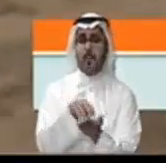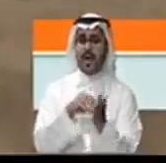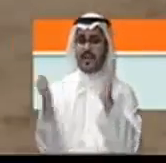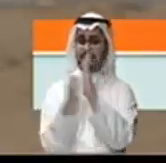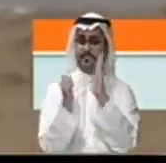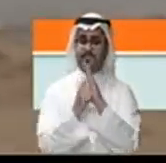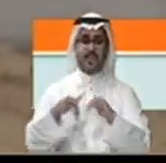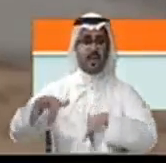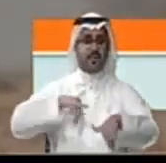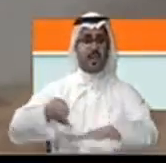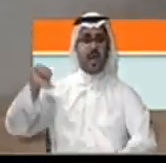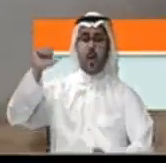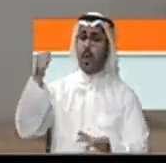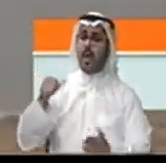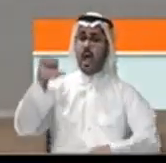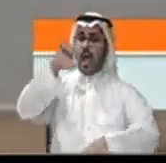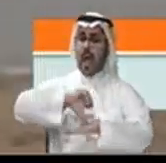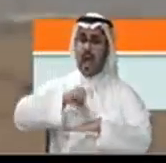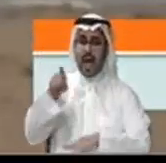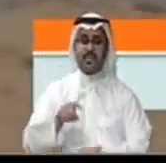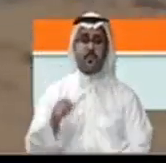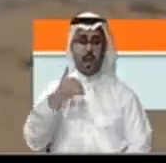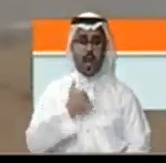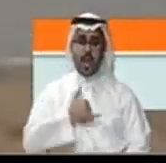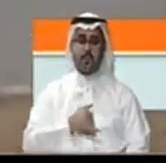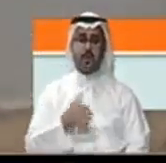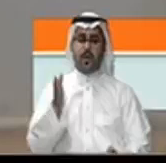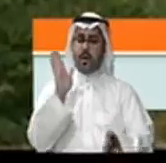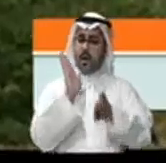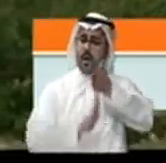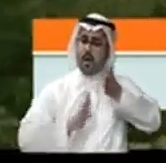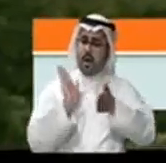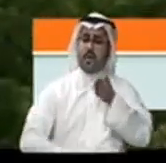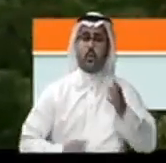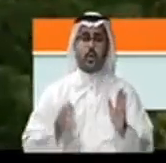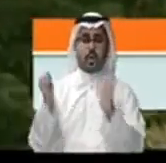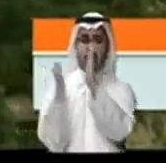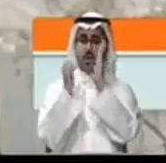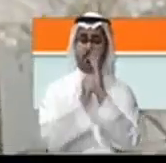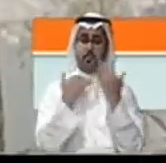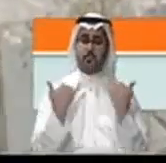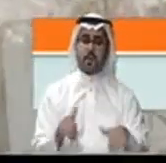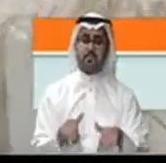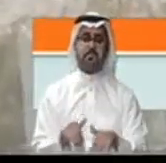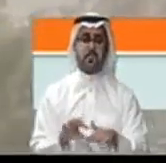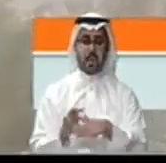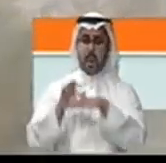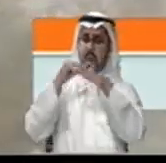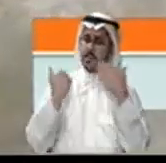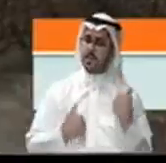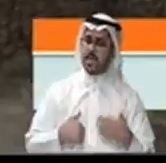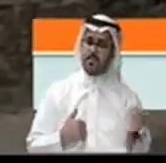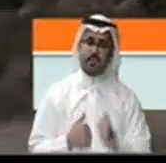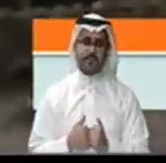في شارع صنعاء، مخلفا المزيد من الأضرار في منازل وممتلكات المواطنين. من جانبها